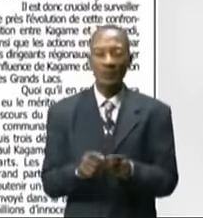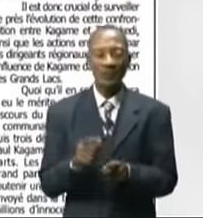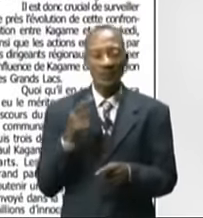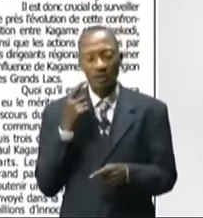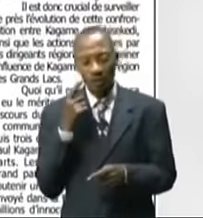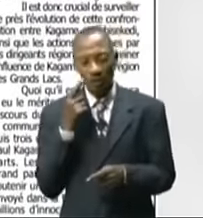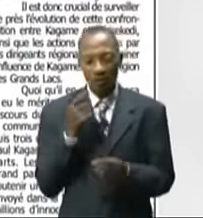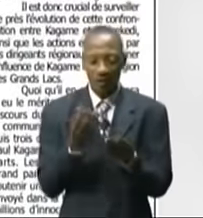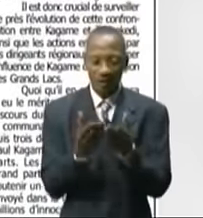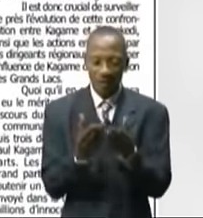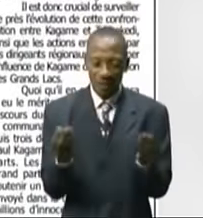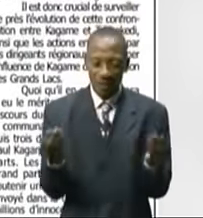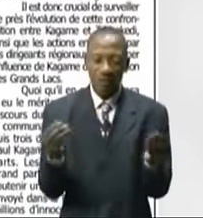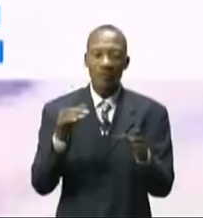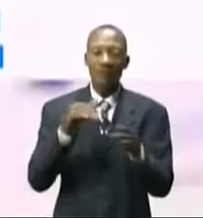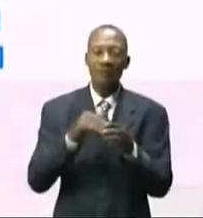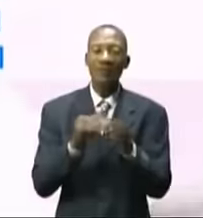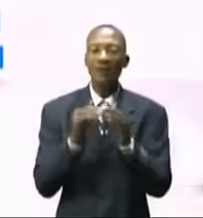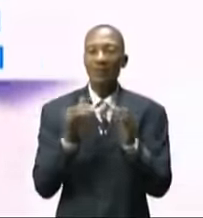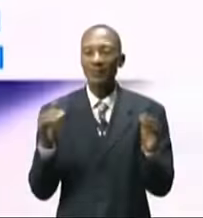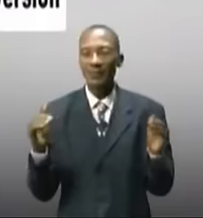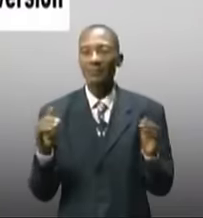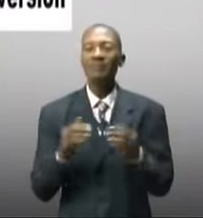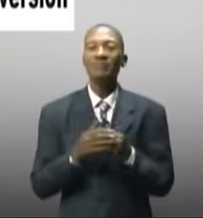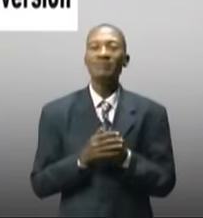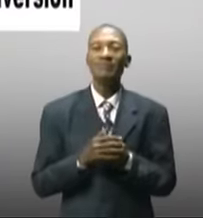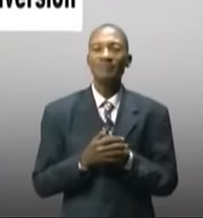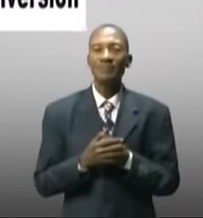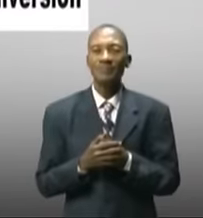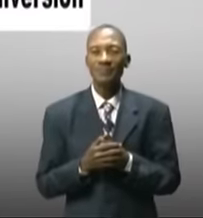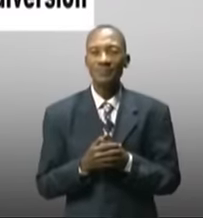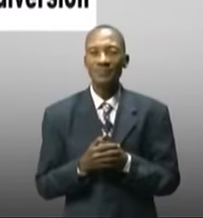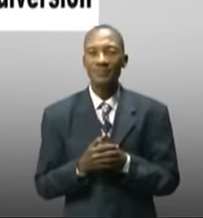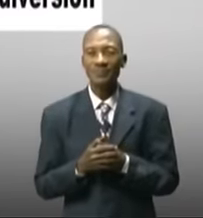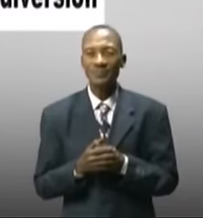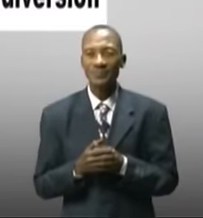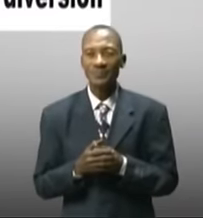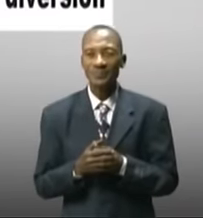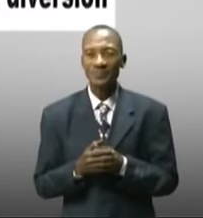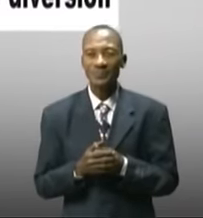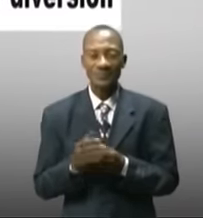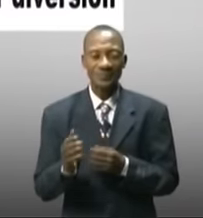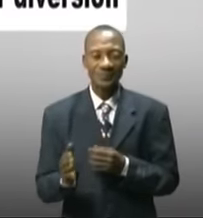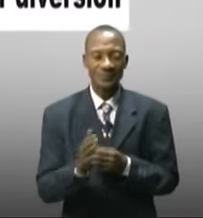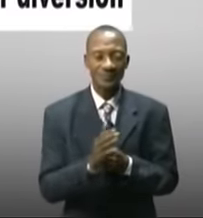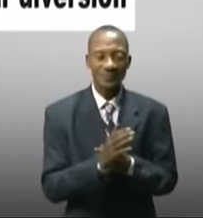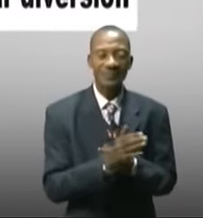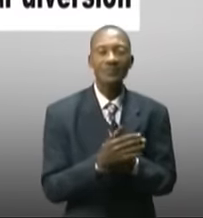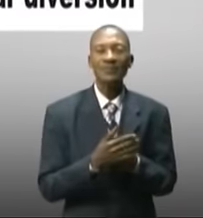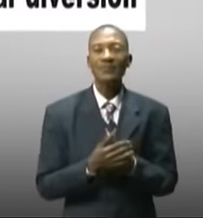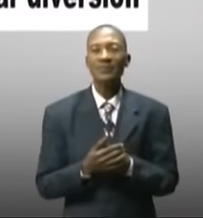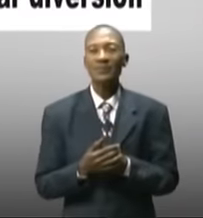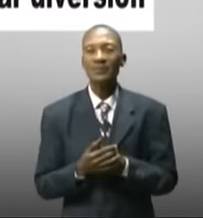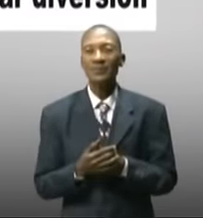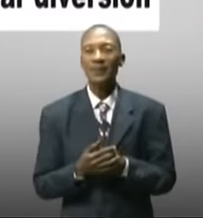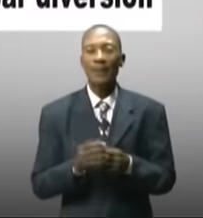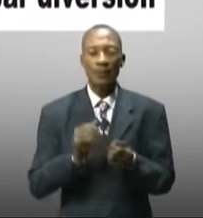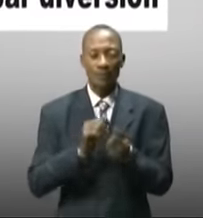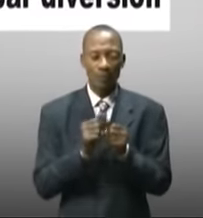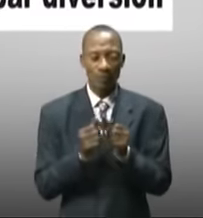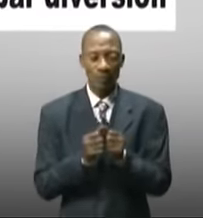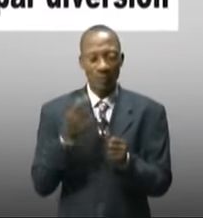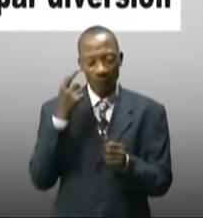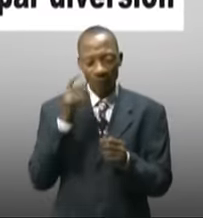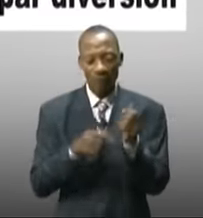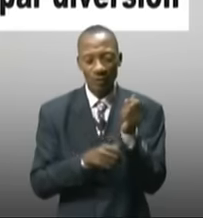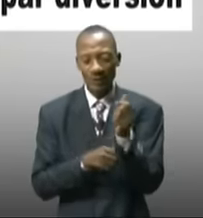des différends dans la région. Démasqué par la dénonciation mondiale du génocide silencieux